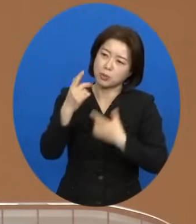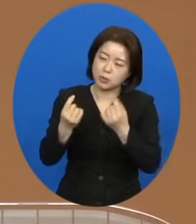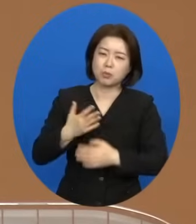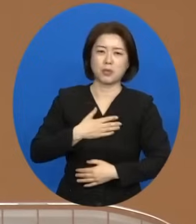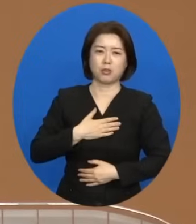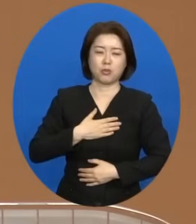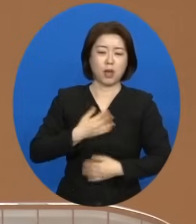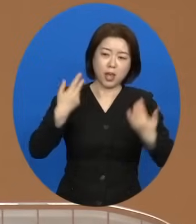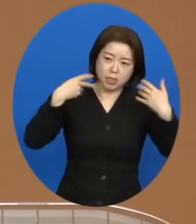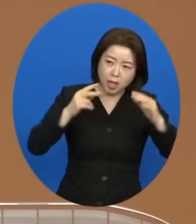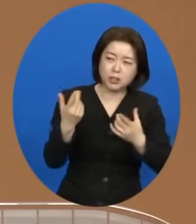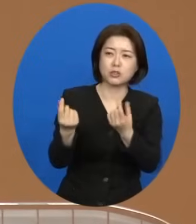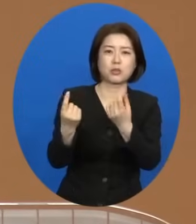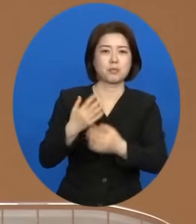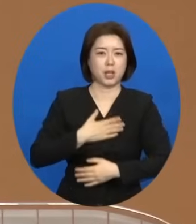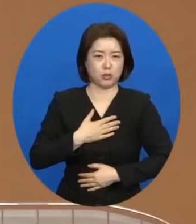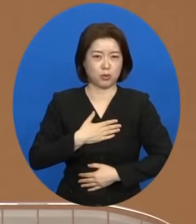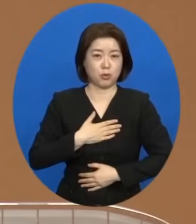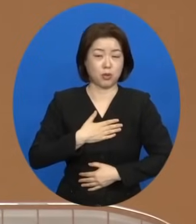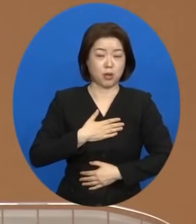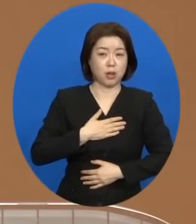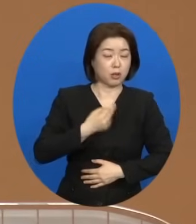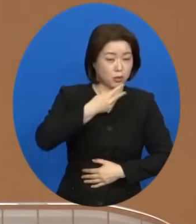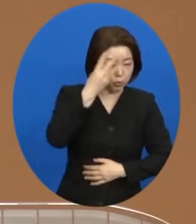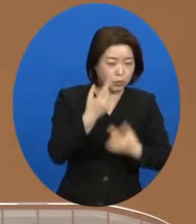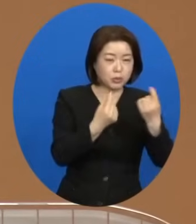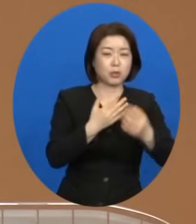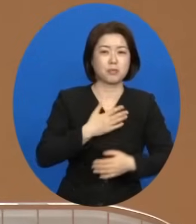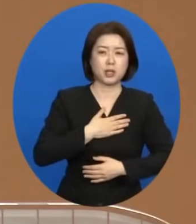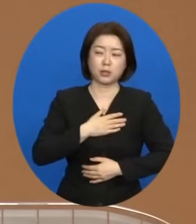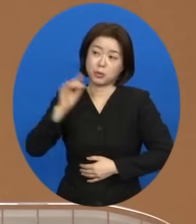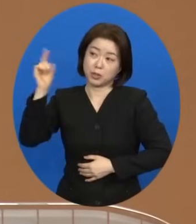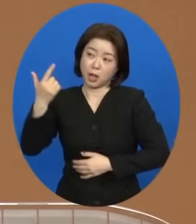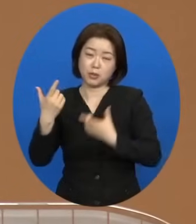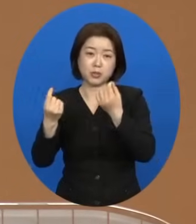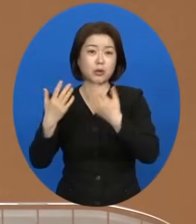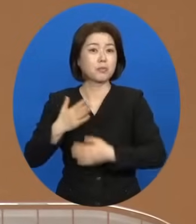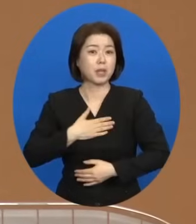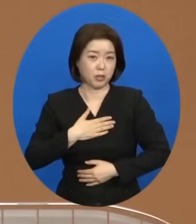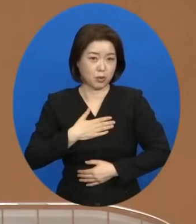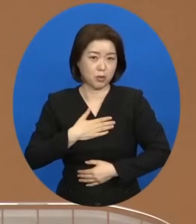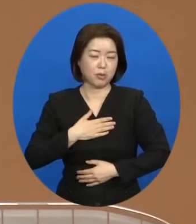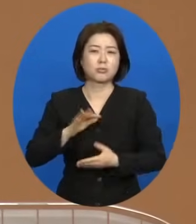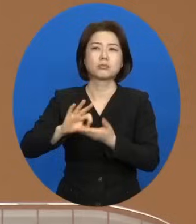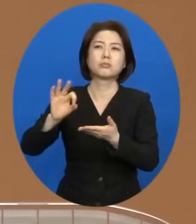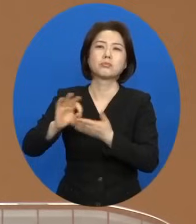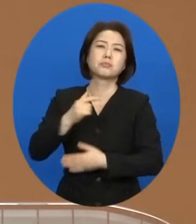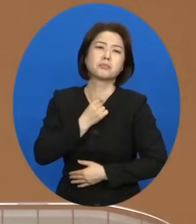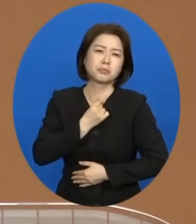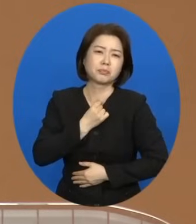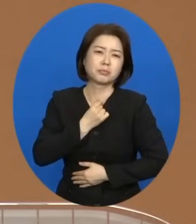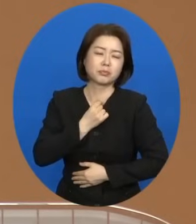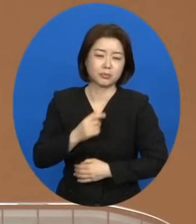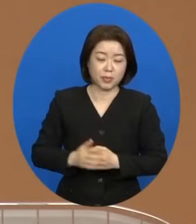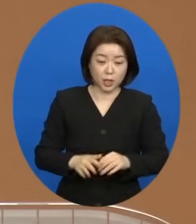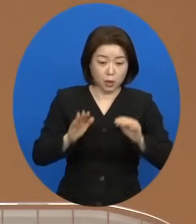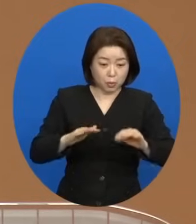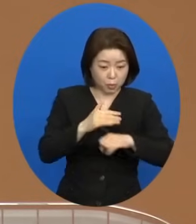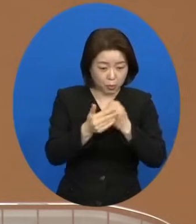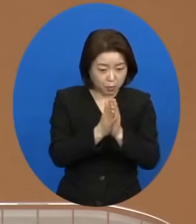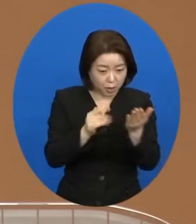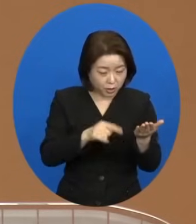나도 요셉처럼 다윗처럼 쓰임 받고 싶다 그런데 왜 하나님이 쓰시지 못하는가 오늘 말씀에서 하는 것이